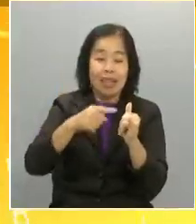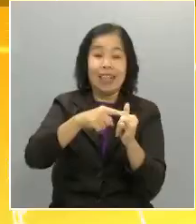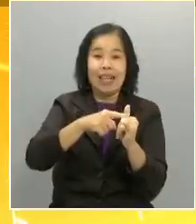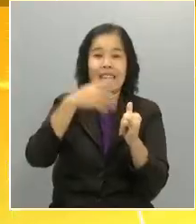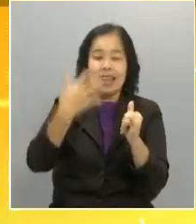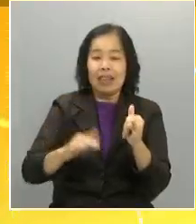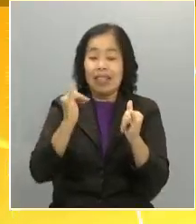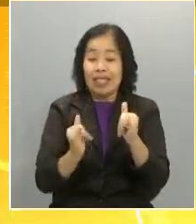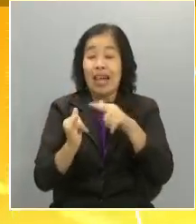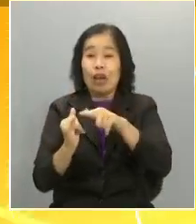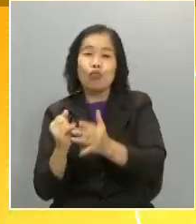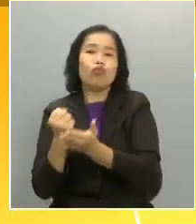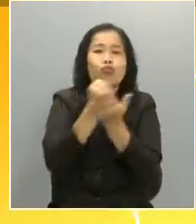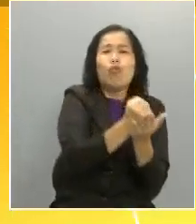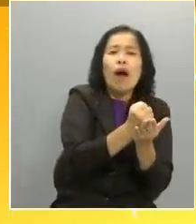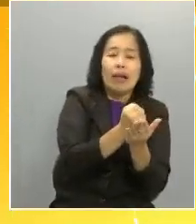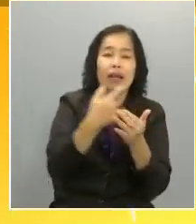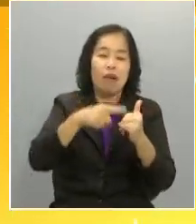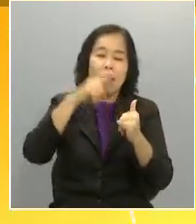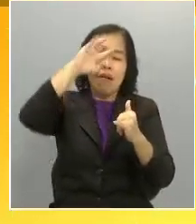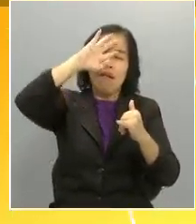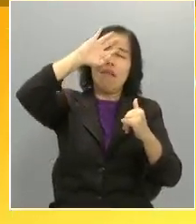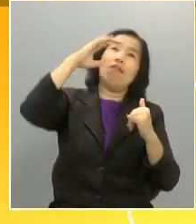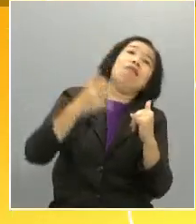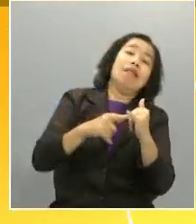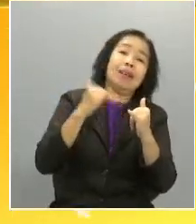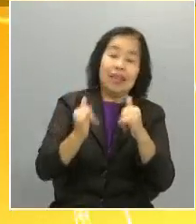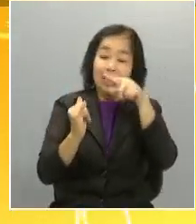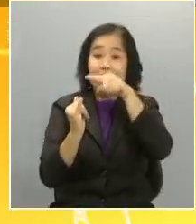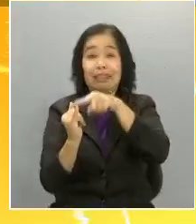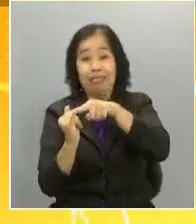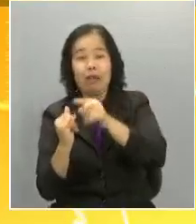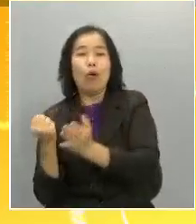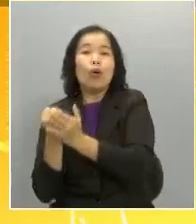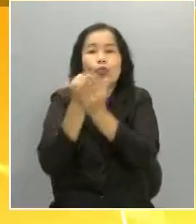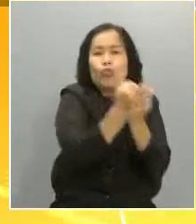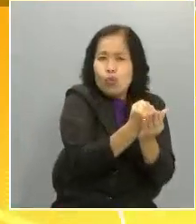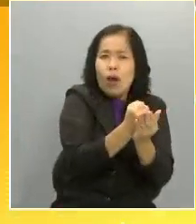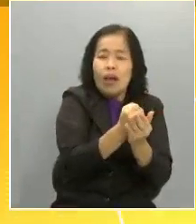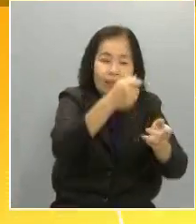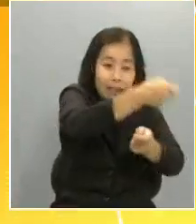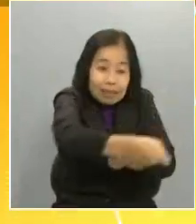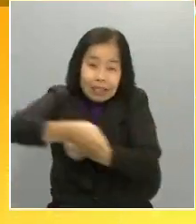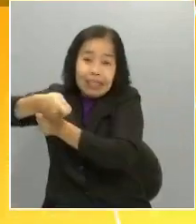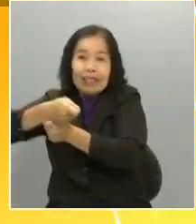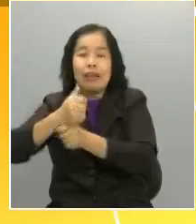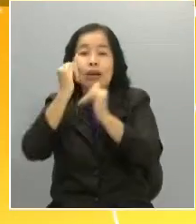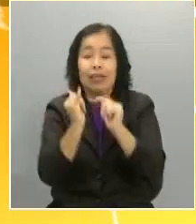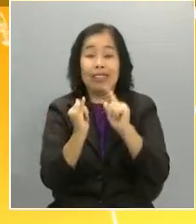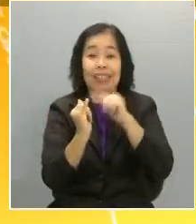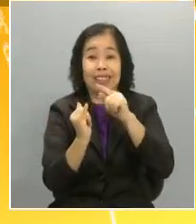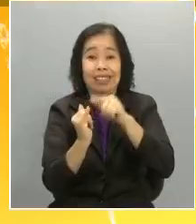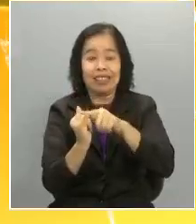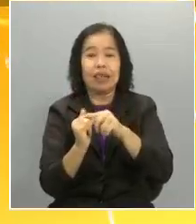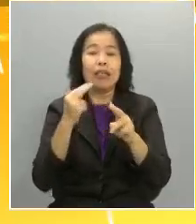ถูกไฟดูดเนี่ยอาการเนี่ยยังหนักอยู ่ ส่วนคนที่เข้าไปให้ความช่วยเหลือฮีโร่น้องอัคร